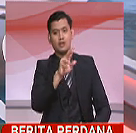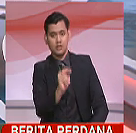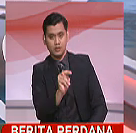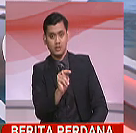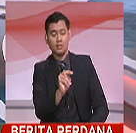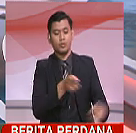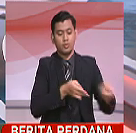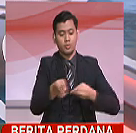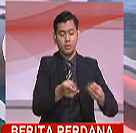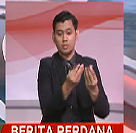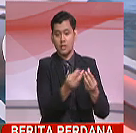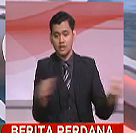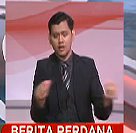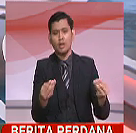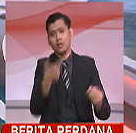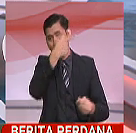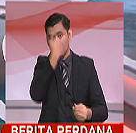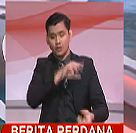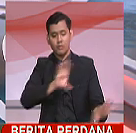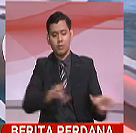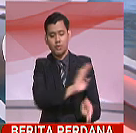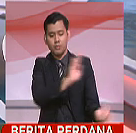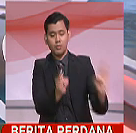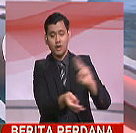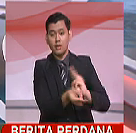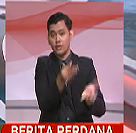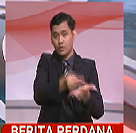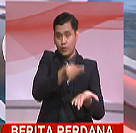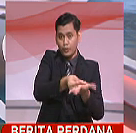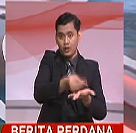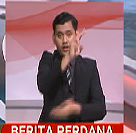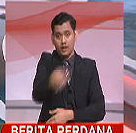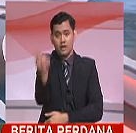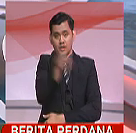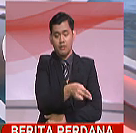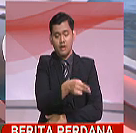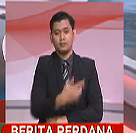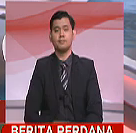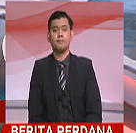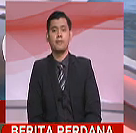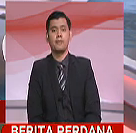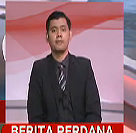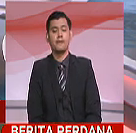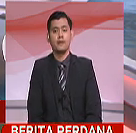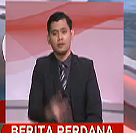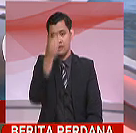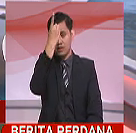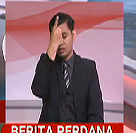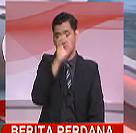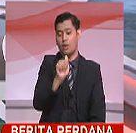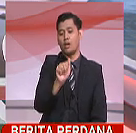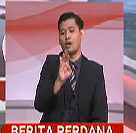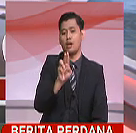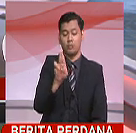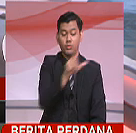8 juta ringgit antara tahun 2016 hingga tahun 2018. Dato' Ahmad Abu Mansur, 51 tahun, mengaku